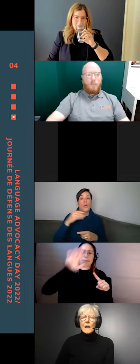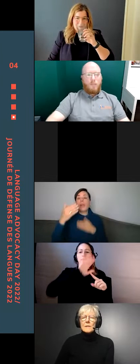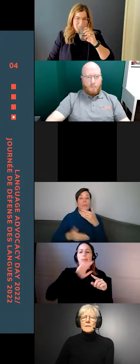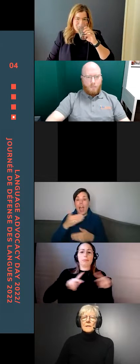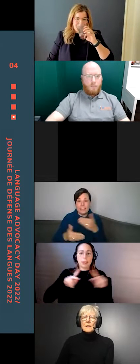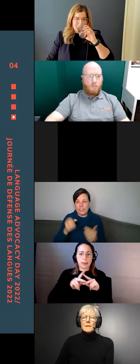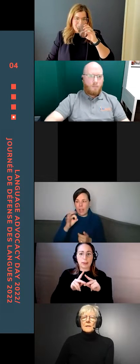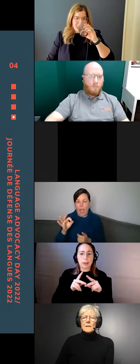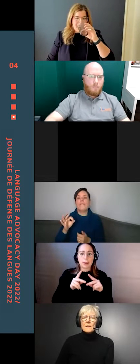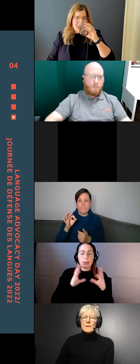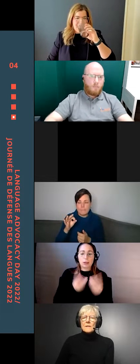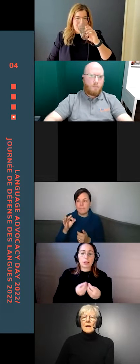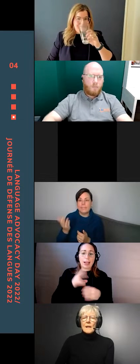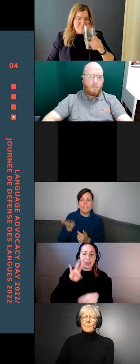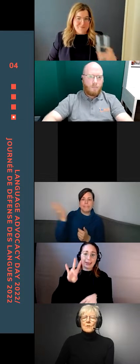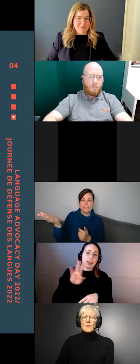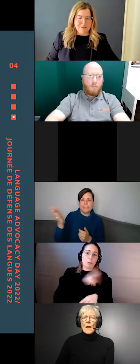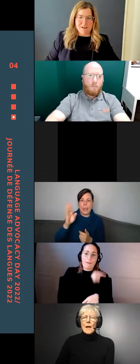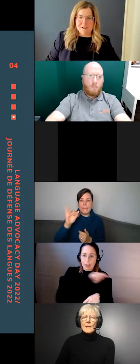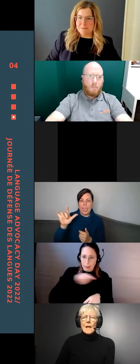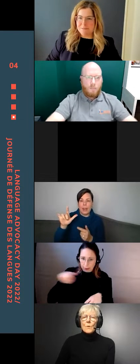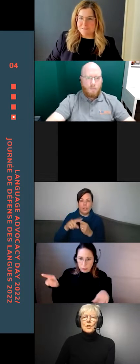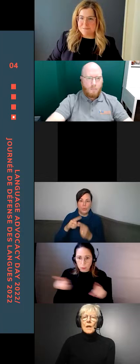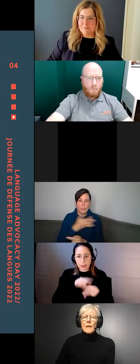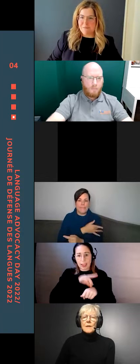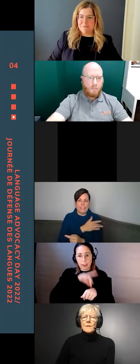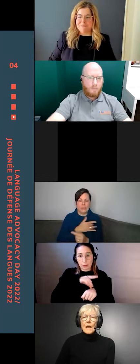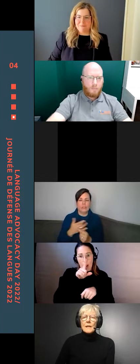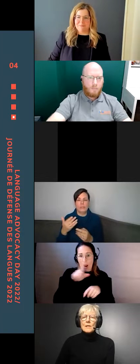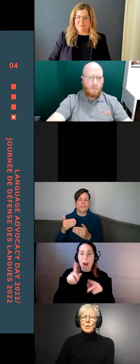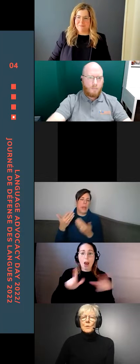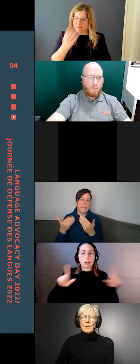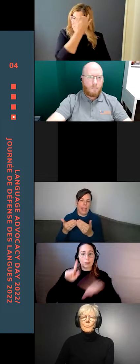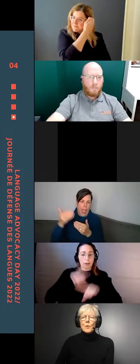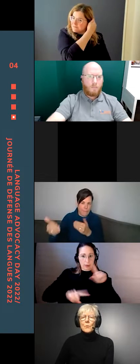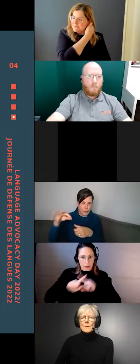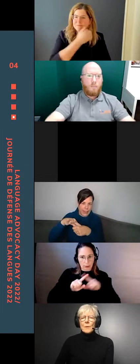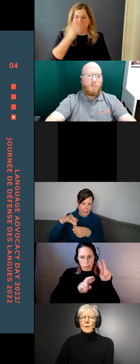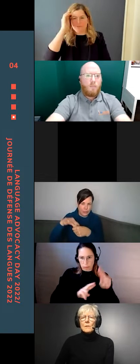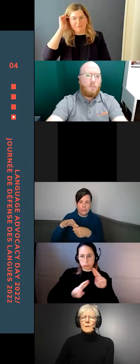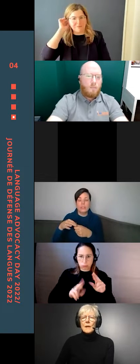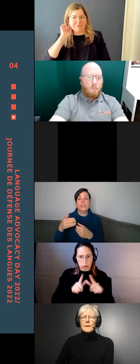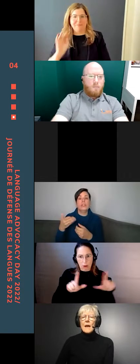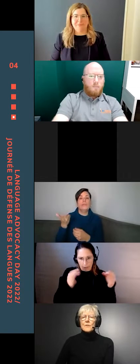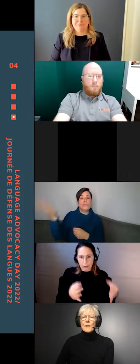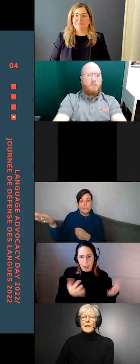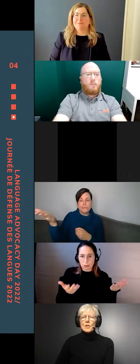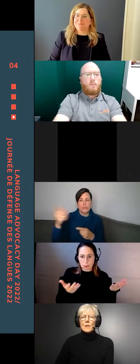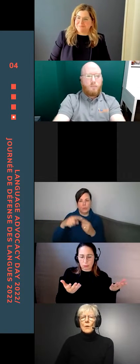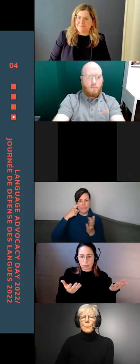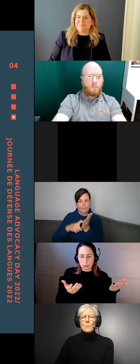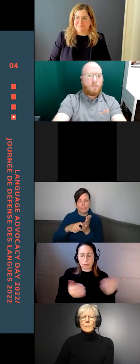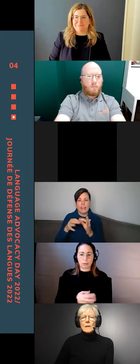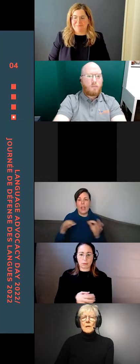langue des signes partout dans le pays. Il y a 7 pays et territoires qui reconnaissent la langue des signes comme une